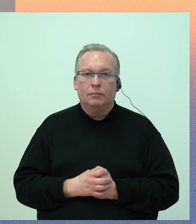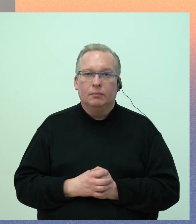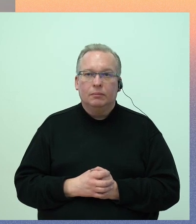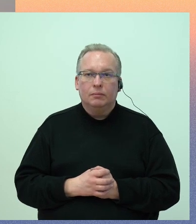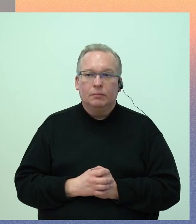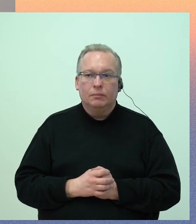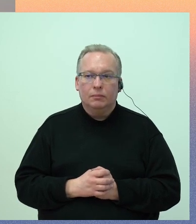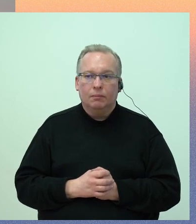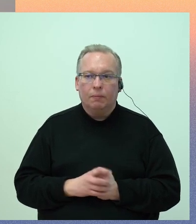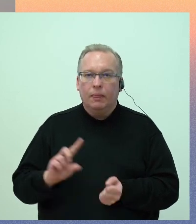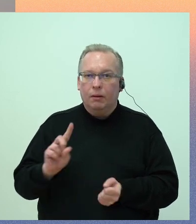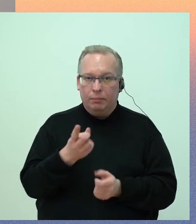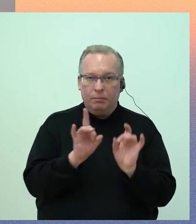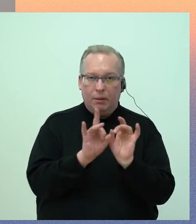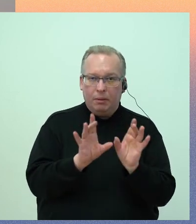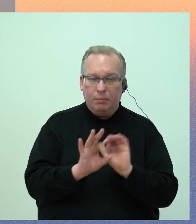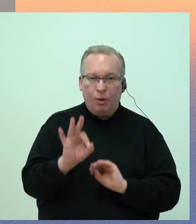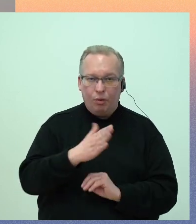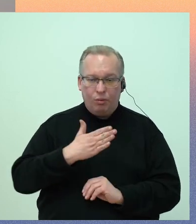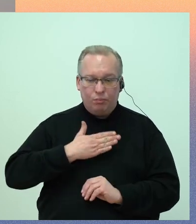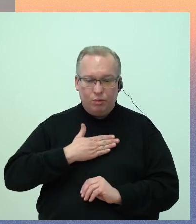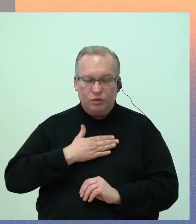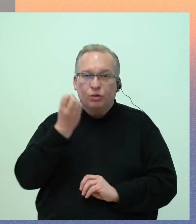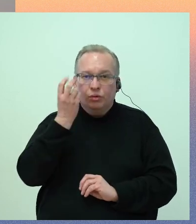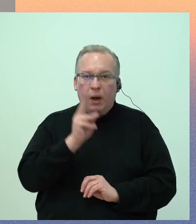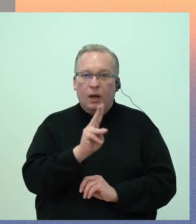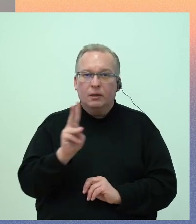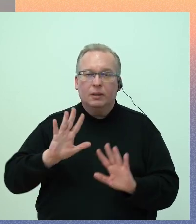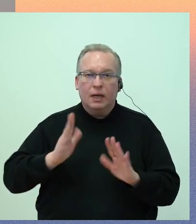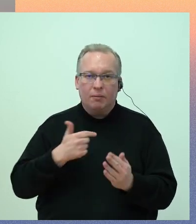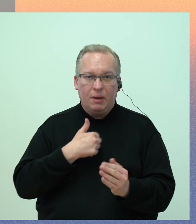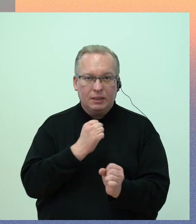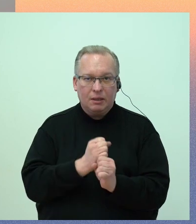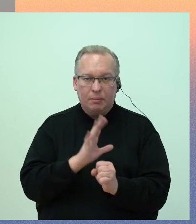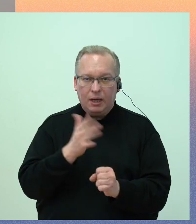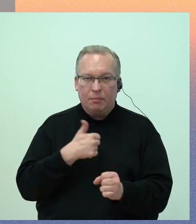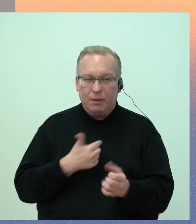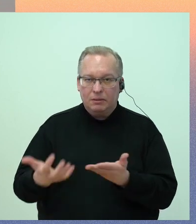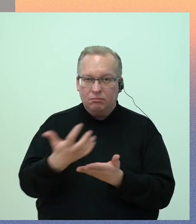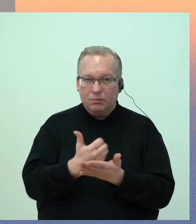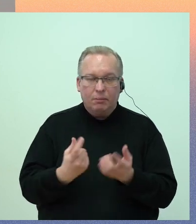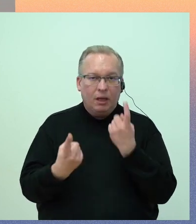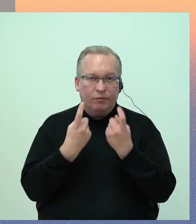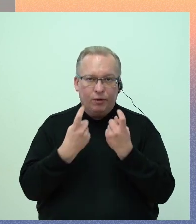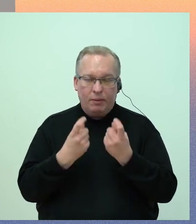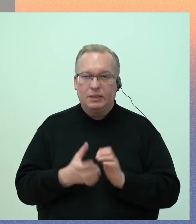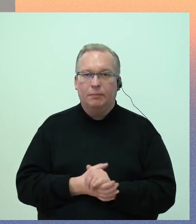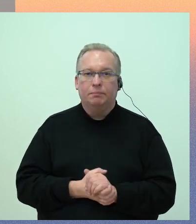Tad pirmiausia papasakosiu apie mus, kad suprastumėte, kaip mes dirbame ir kaip mes renkame informaciją.